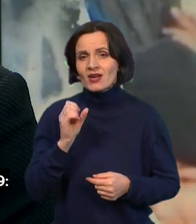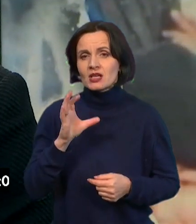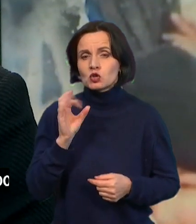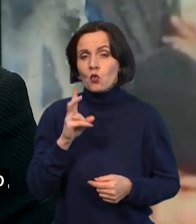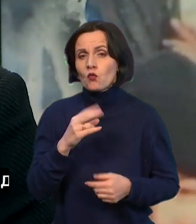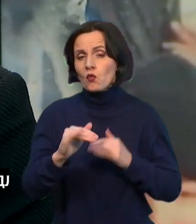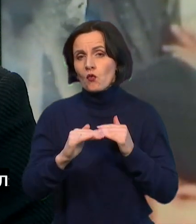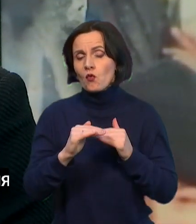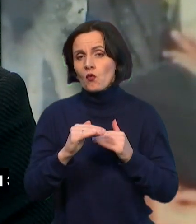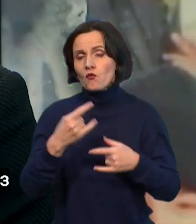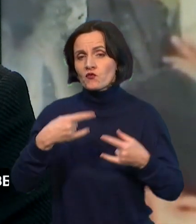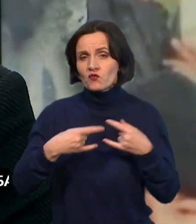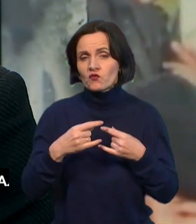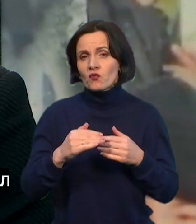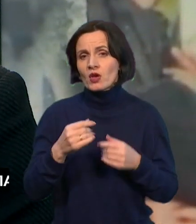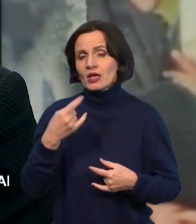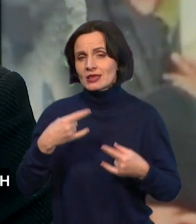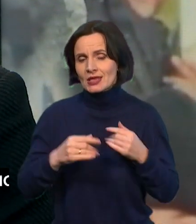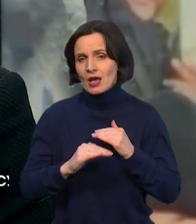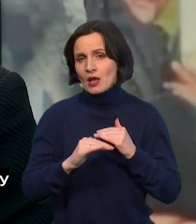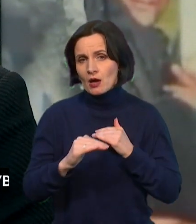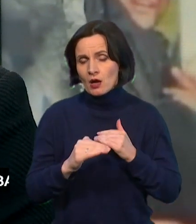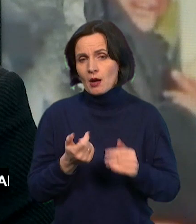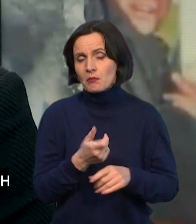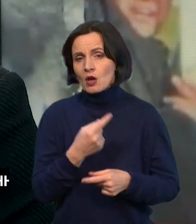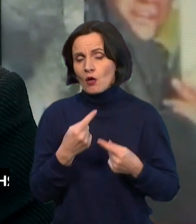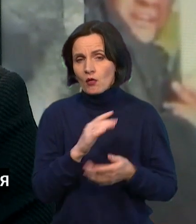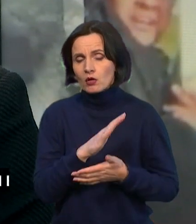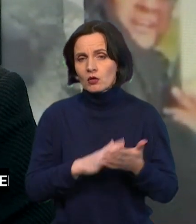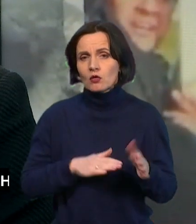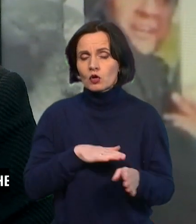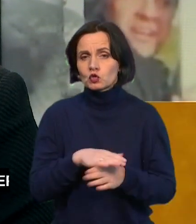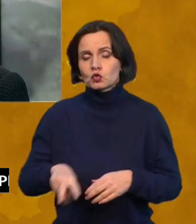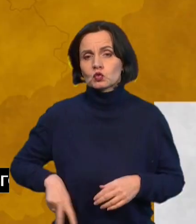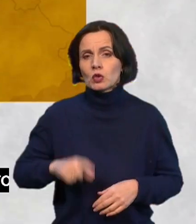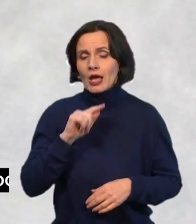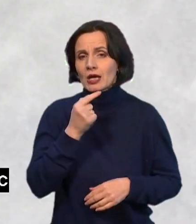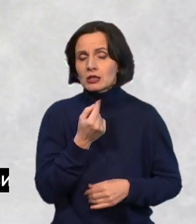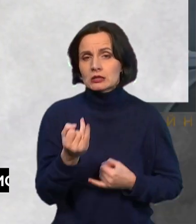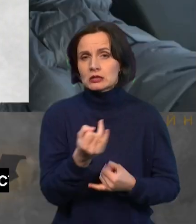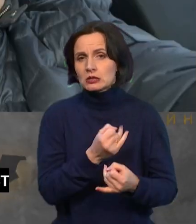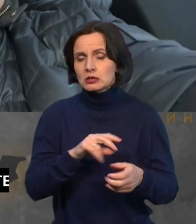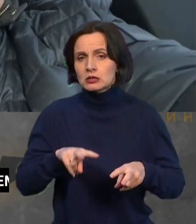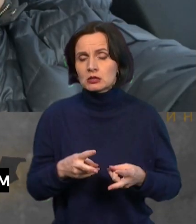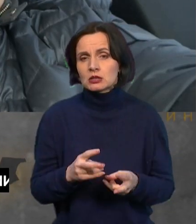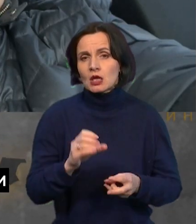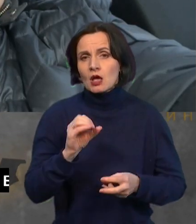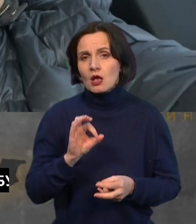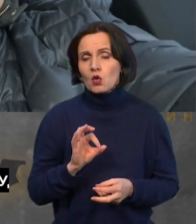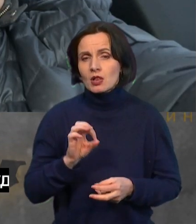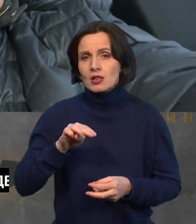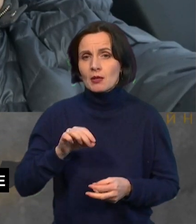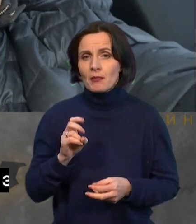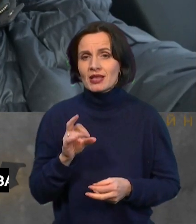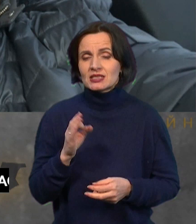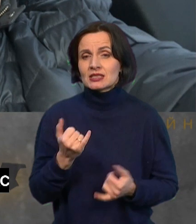ефірі телемарафону. Більше про це будемо говорити далі, а виконавчий директор економічного дискусійного клубу Олег Пензен зараз на прямому зв'язку із